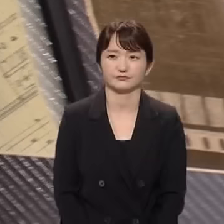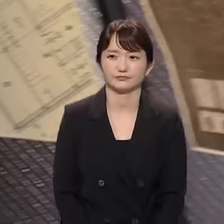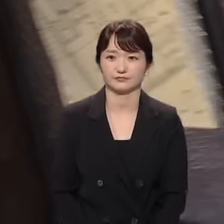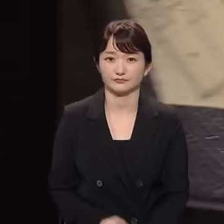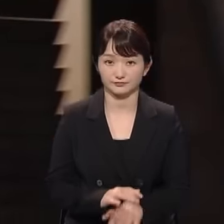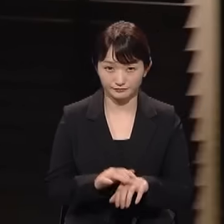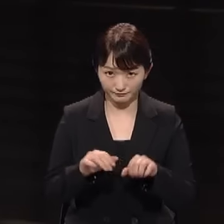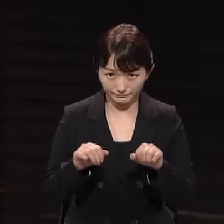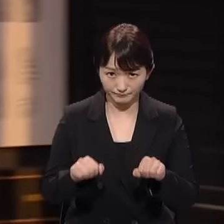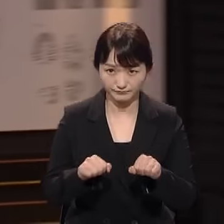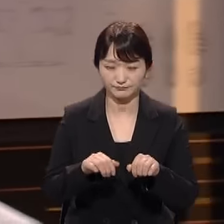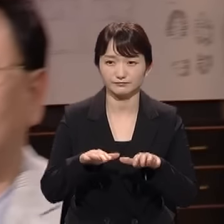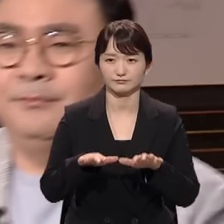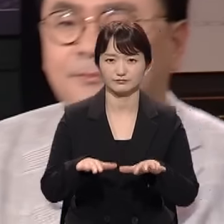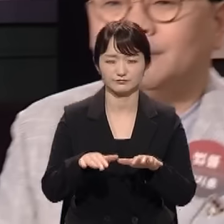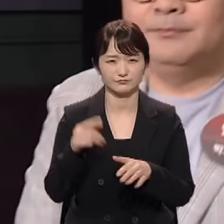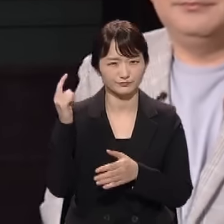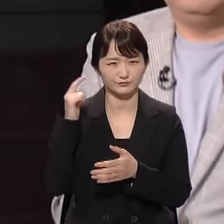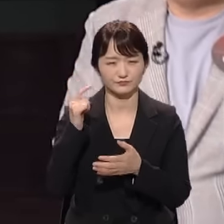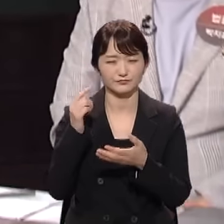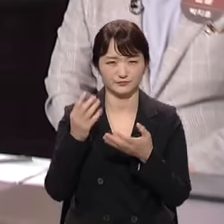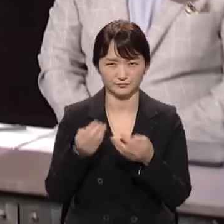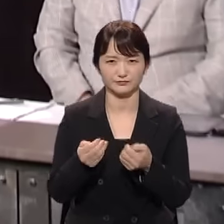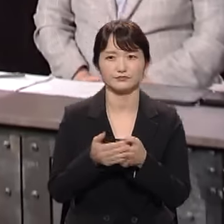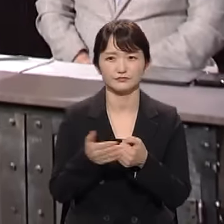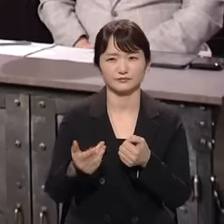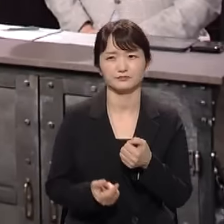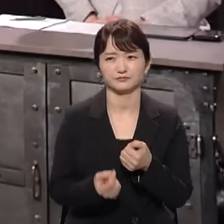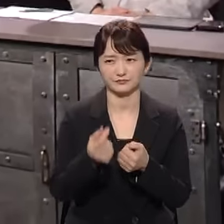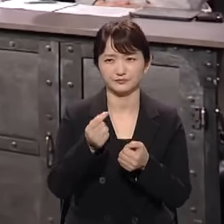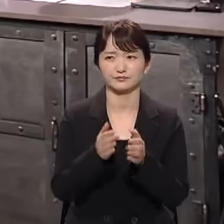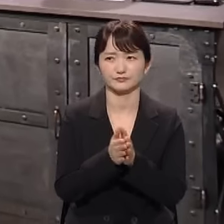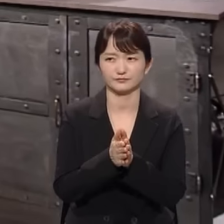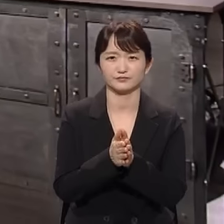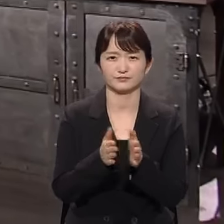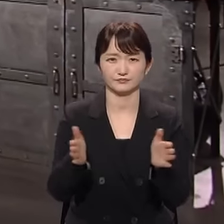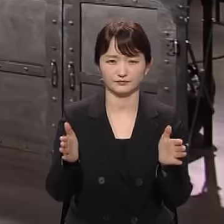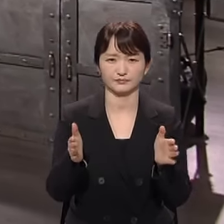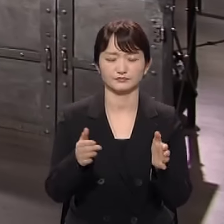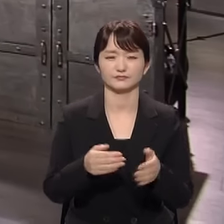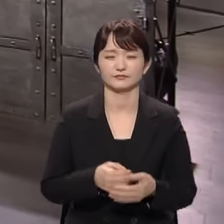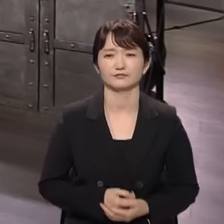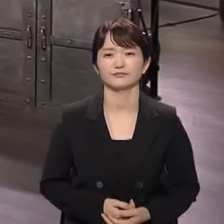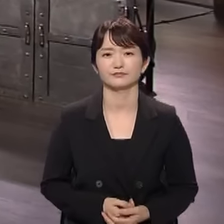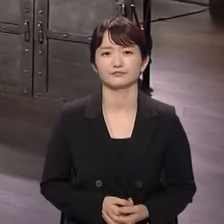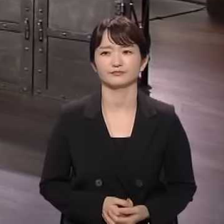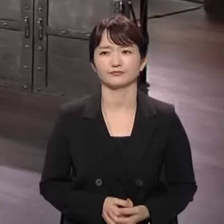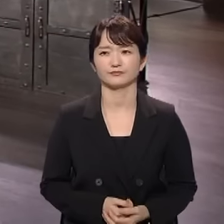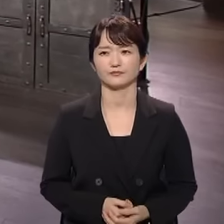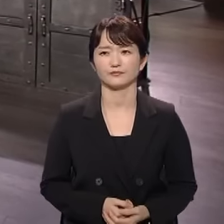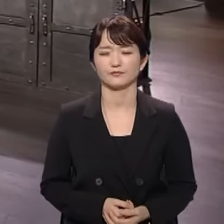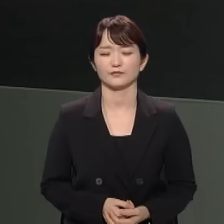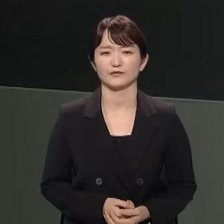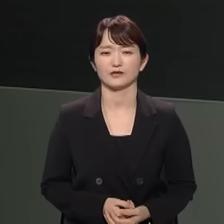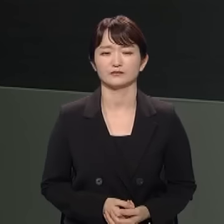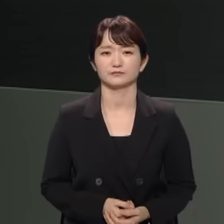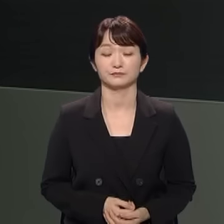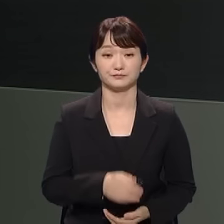안녕하십니까? 자, 오늘도 드릴 말씀이 많아서요. 빨리빨리 좀 진행을 하도록 하겠습니다.